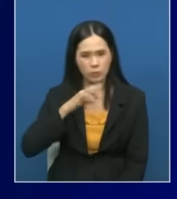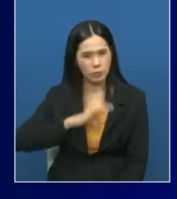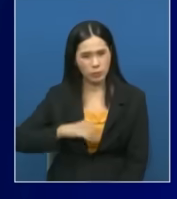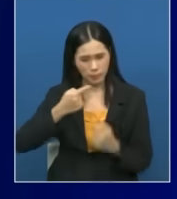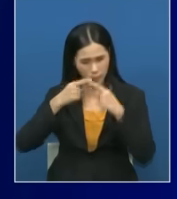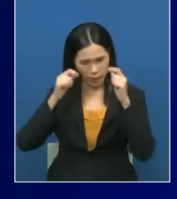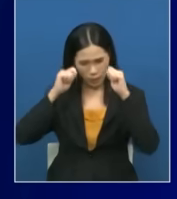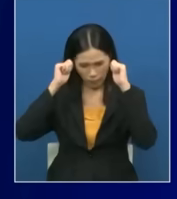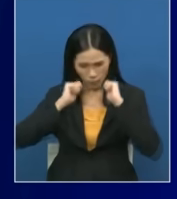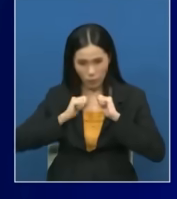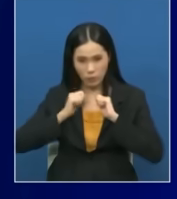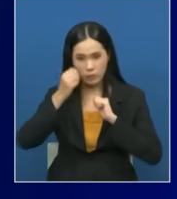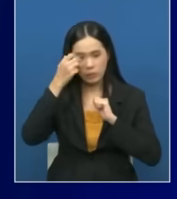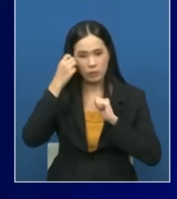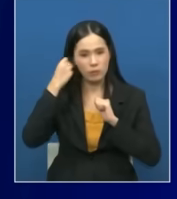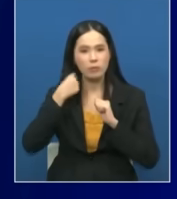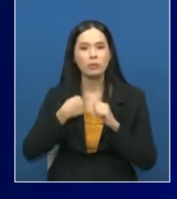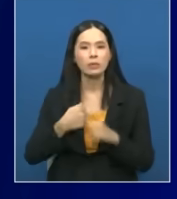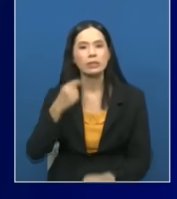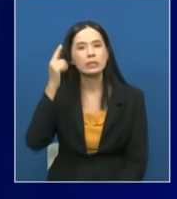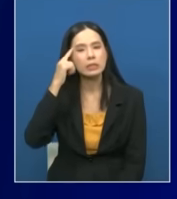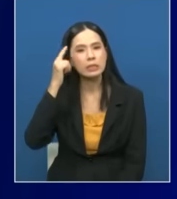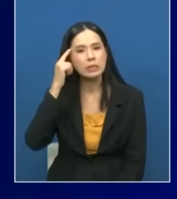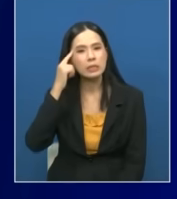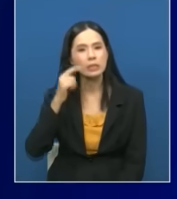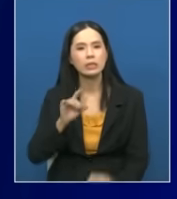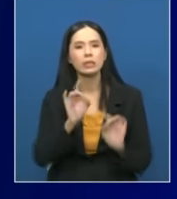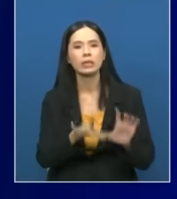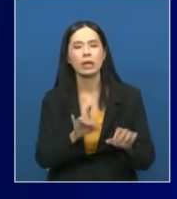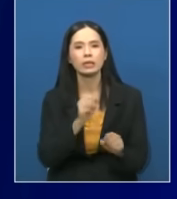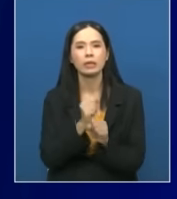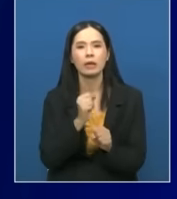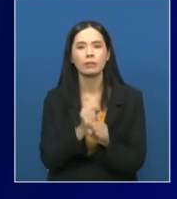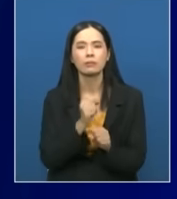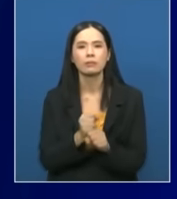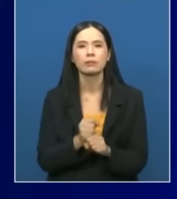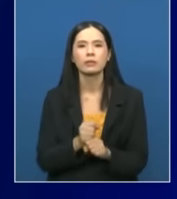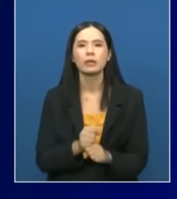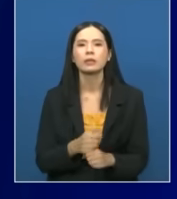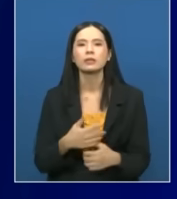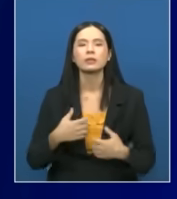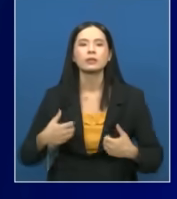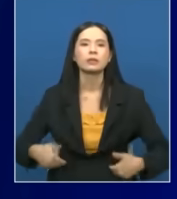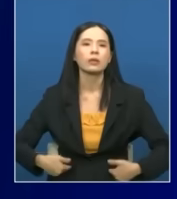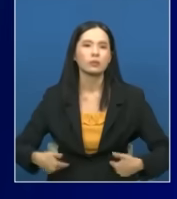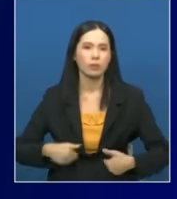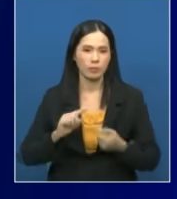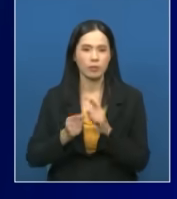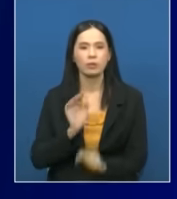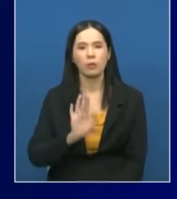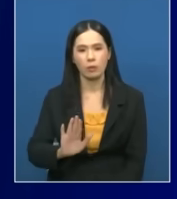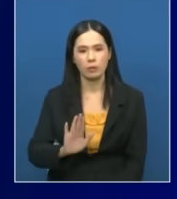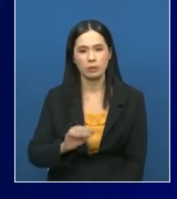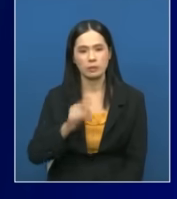กค้าใส่หมวกไอ้โม่งพี่หมัดบอกว่าคิดว่าเขาหยอกล้อเล่นทำคอนเทนต์ตามประสาเพื่อนแล้วก็ไม่